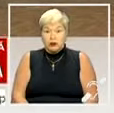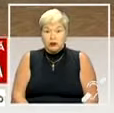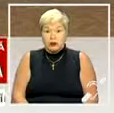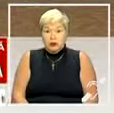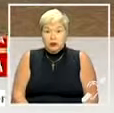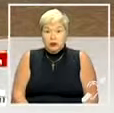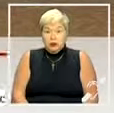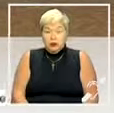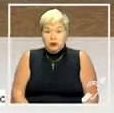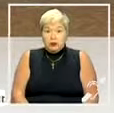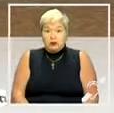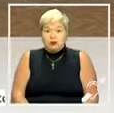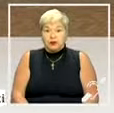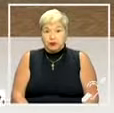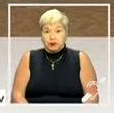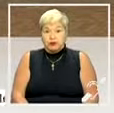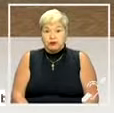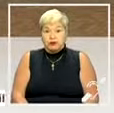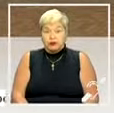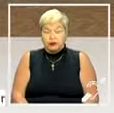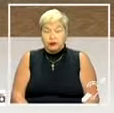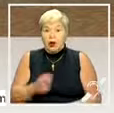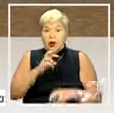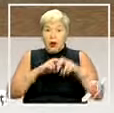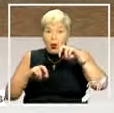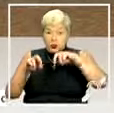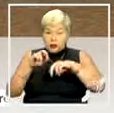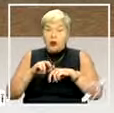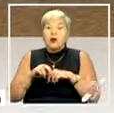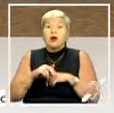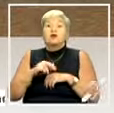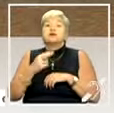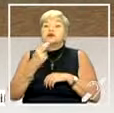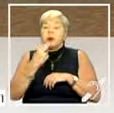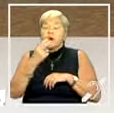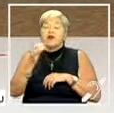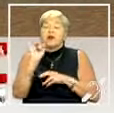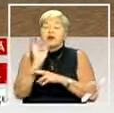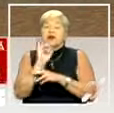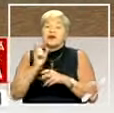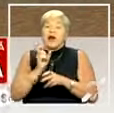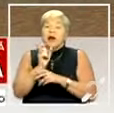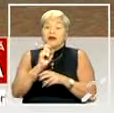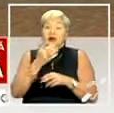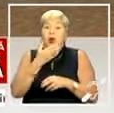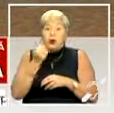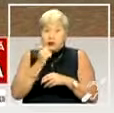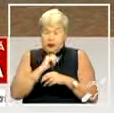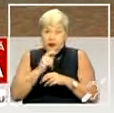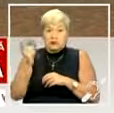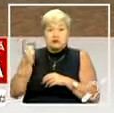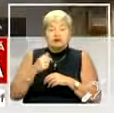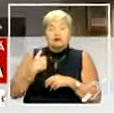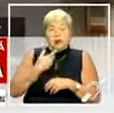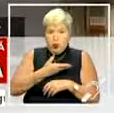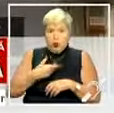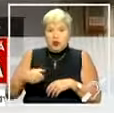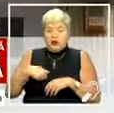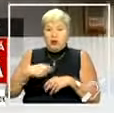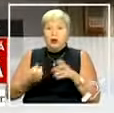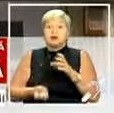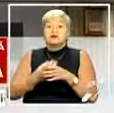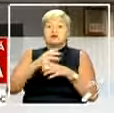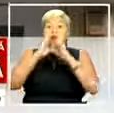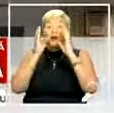Bună ziua, Laura, bun găsit, doamnelor și domnilor. Percheziții ofițerilor de la Direcția Generală Anticorupție veniți chiar de la București au început în această